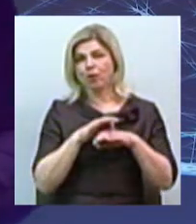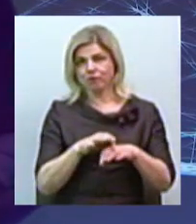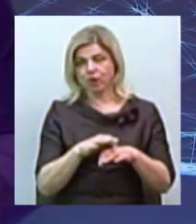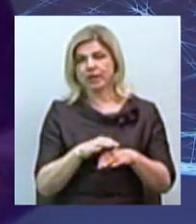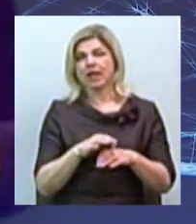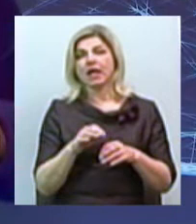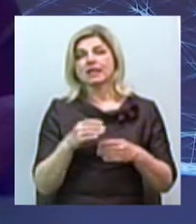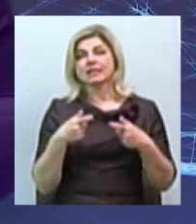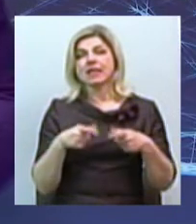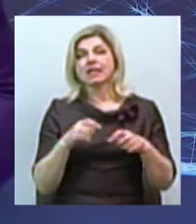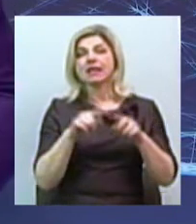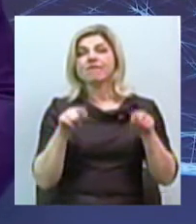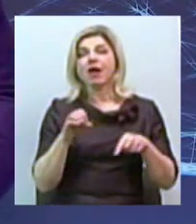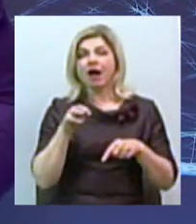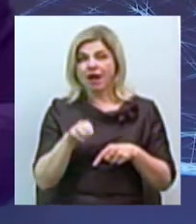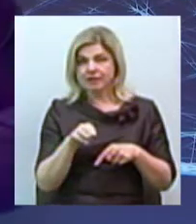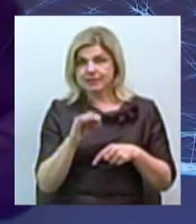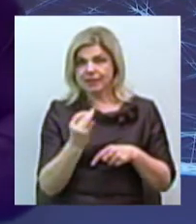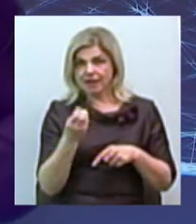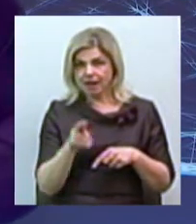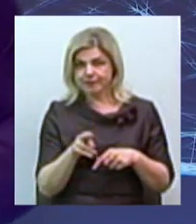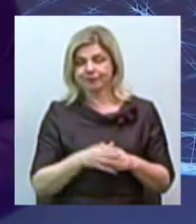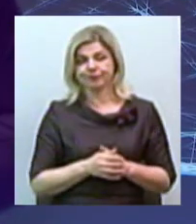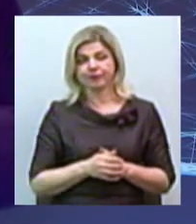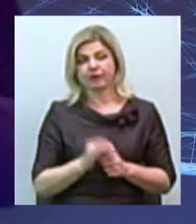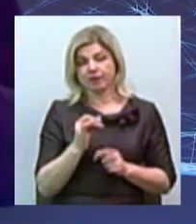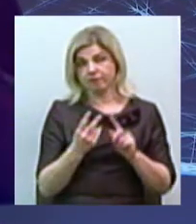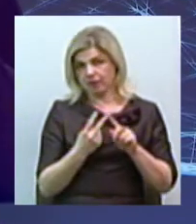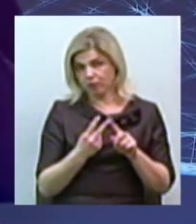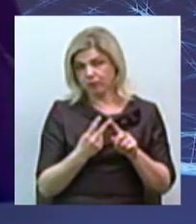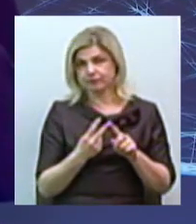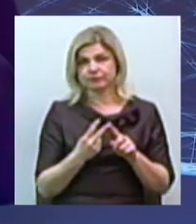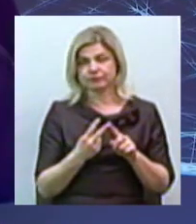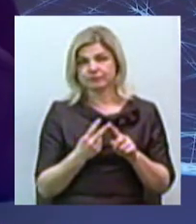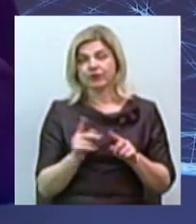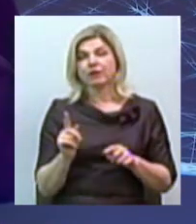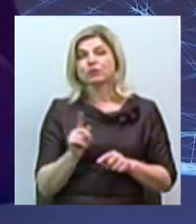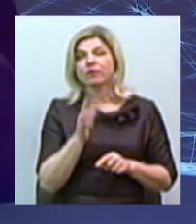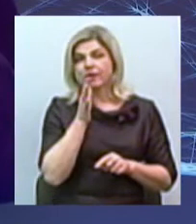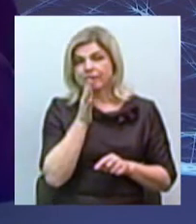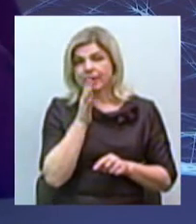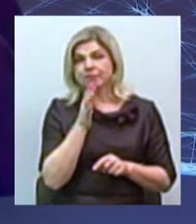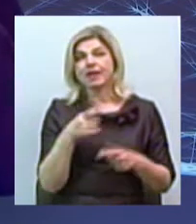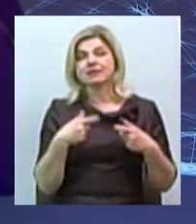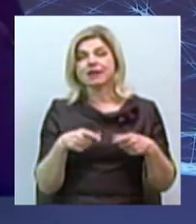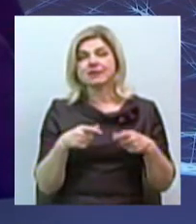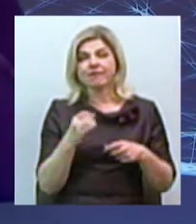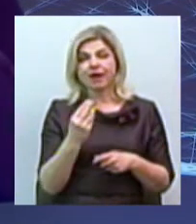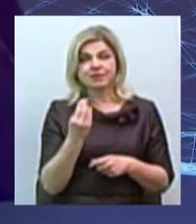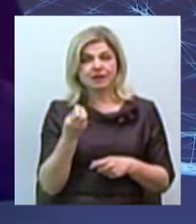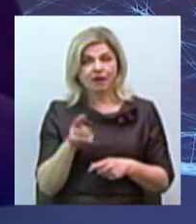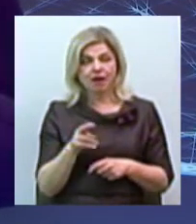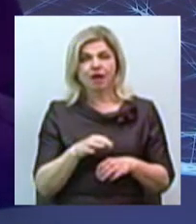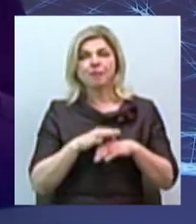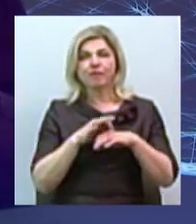сертифікація, так. І друге, на чому би хотілося би зауважити, це, на, що під час сертифікації